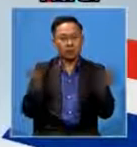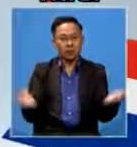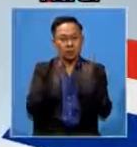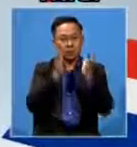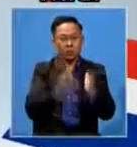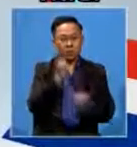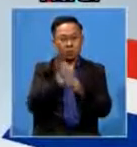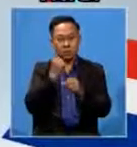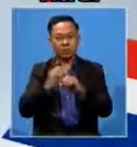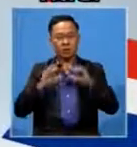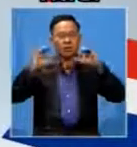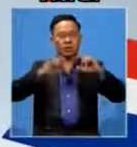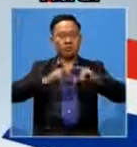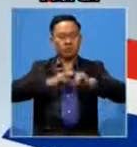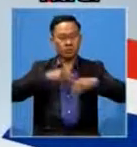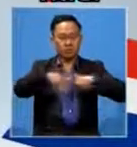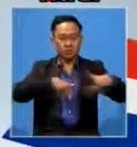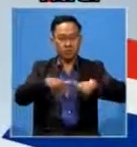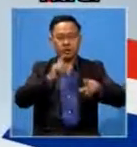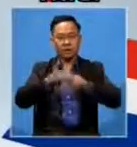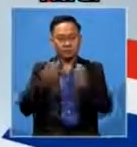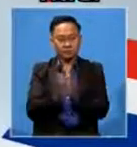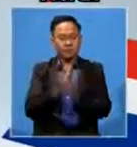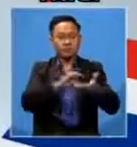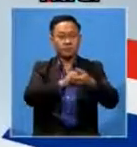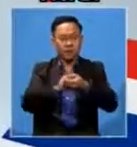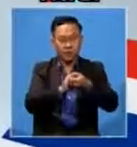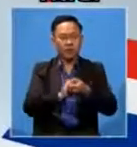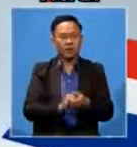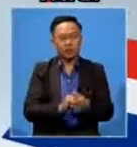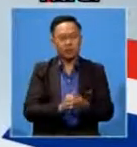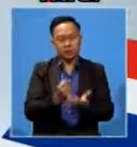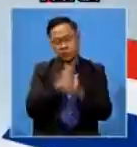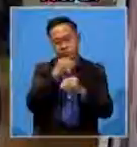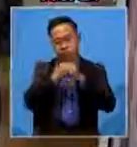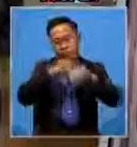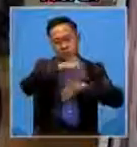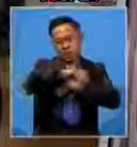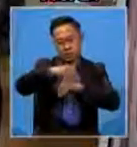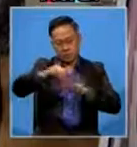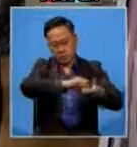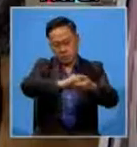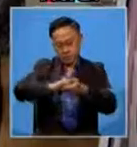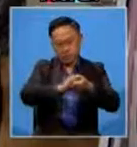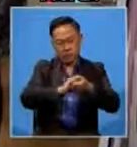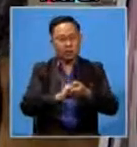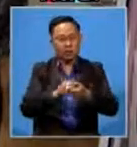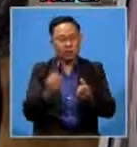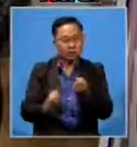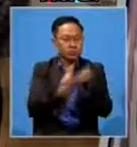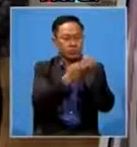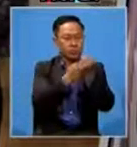อกชนและภาคประชาชนในรูปแบบประชารัฐอันจะทำให้เกิดการพัฒนาเครือข่ายความร่วมมือด้านการพัฒนาการจัดหาง